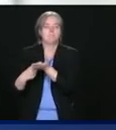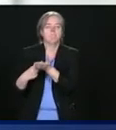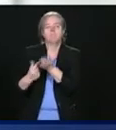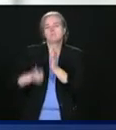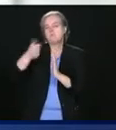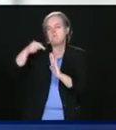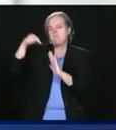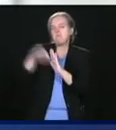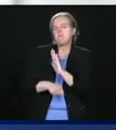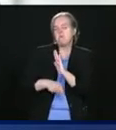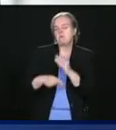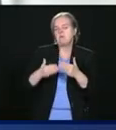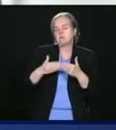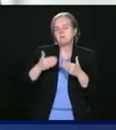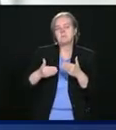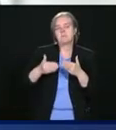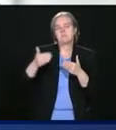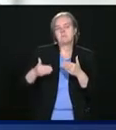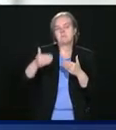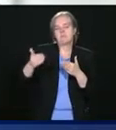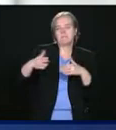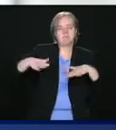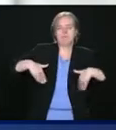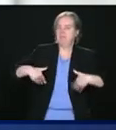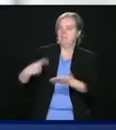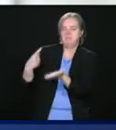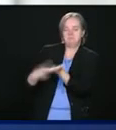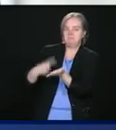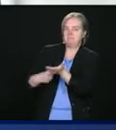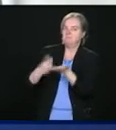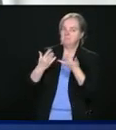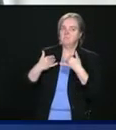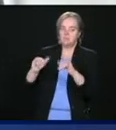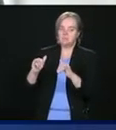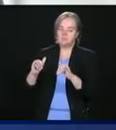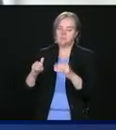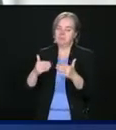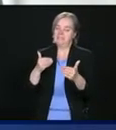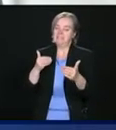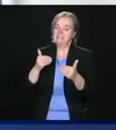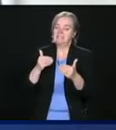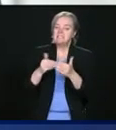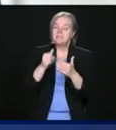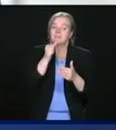dire au fur et à mesure que ces discussions et cette réalité s'approche.